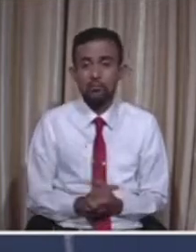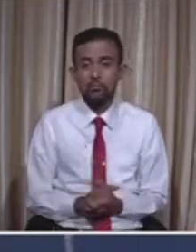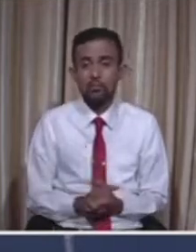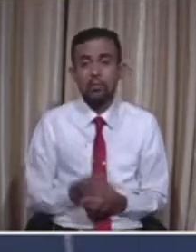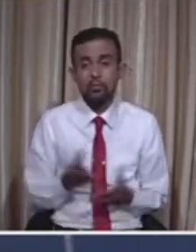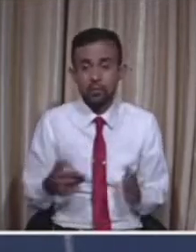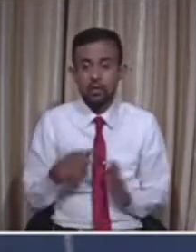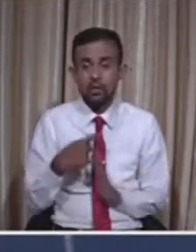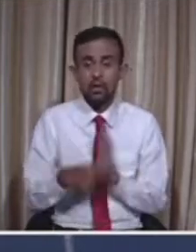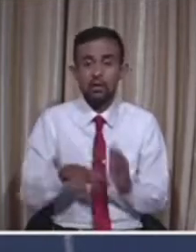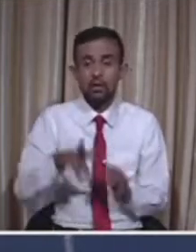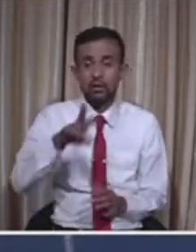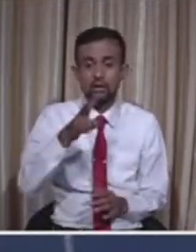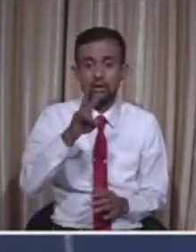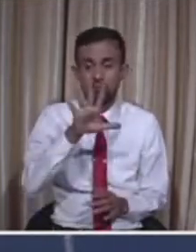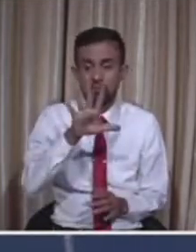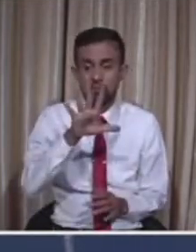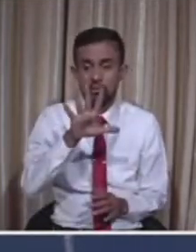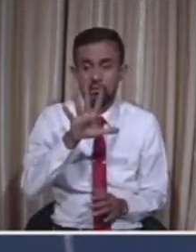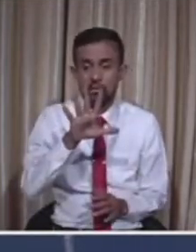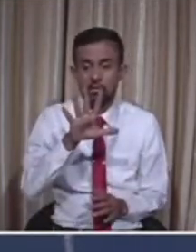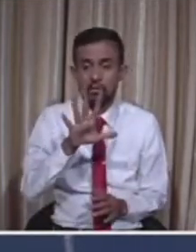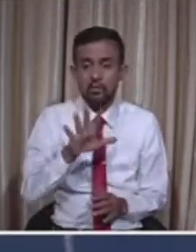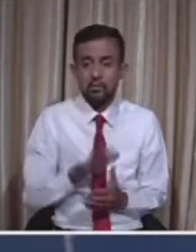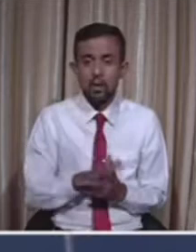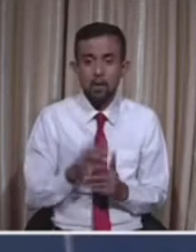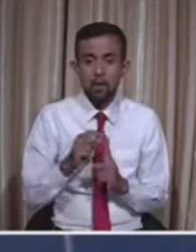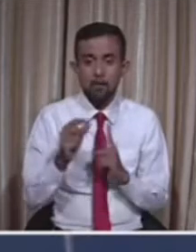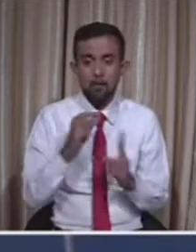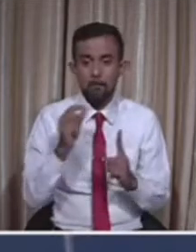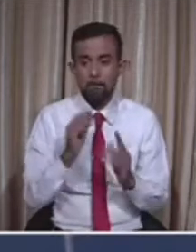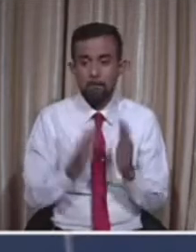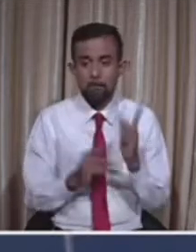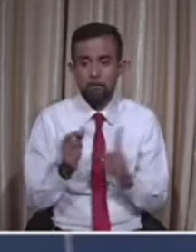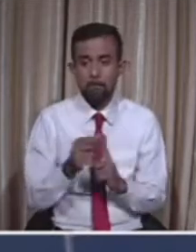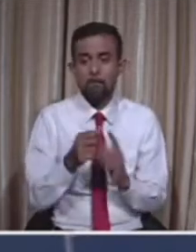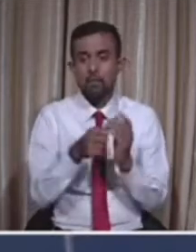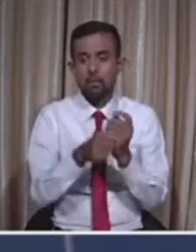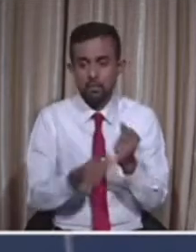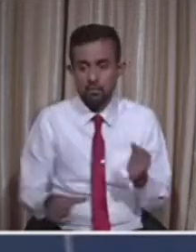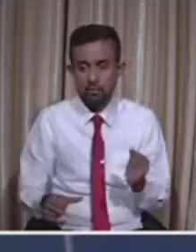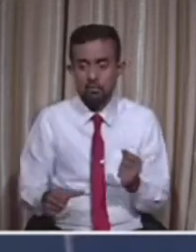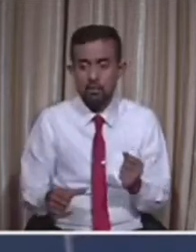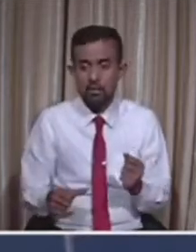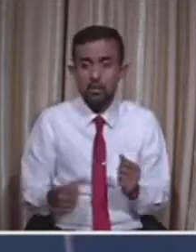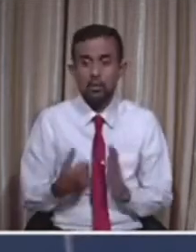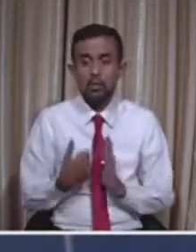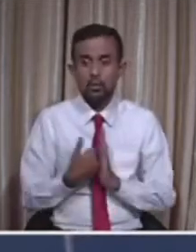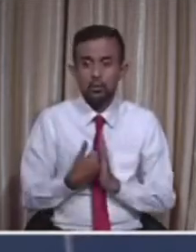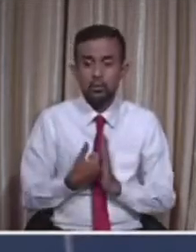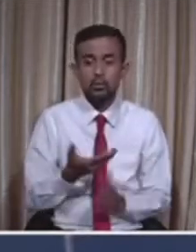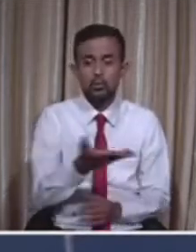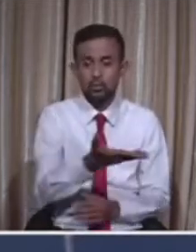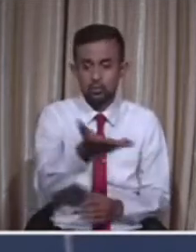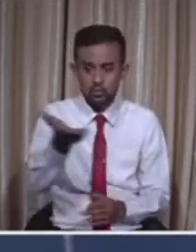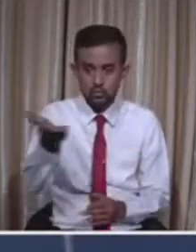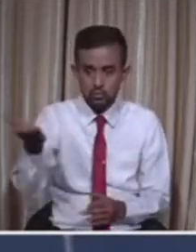me rate 225k parlimentu mantriwuru niyojane karana uttaritara